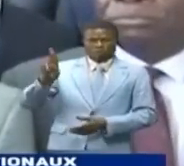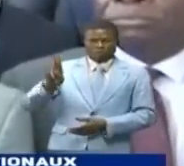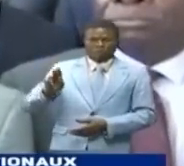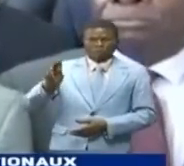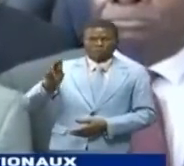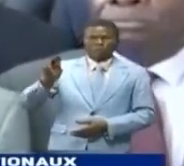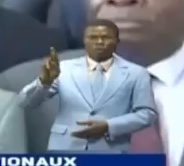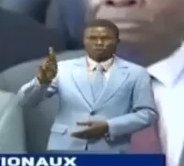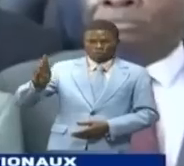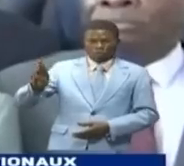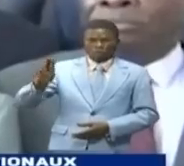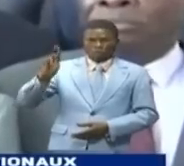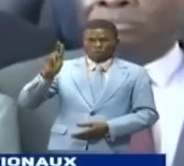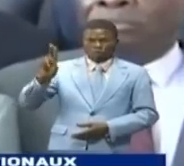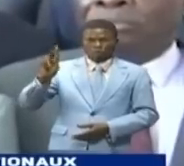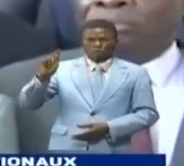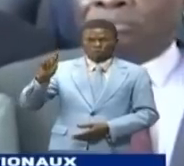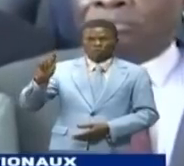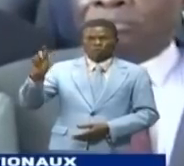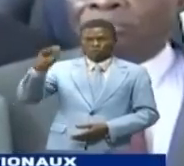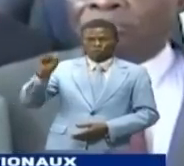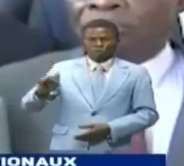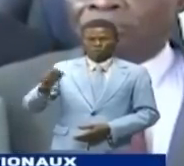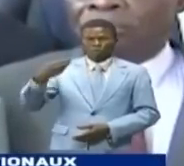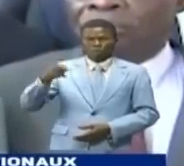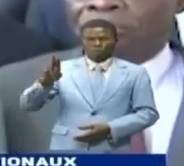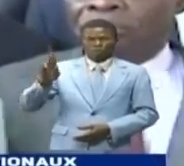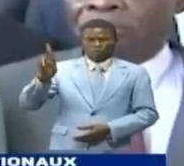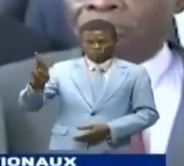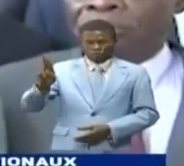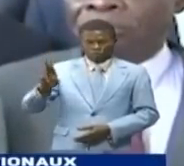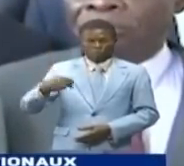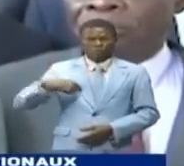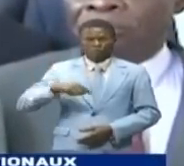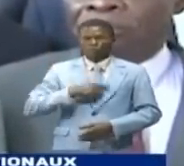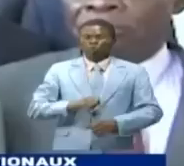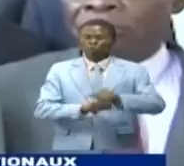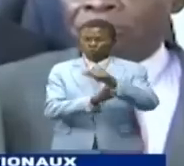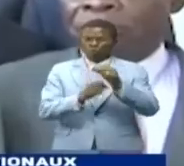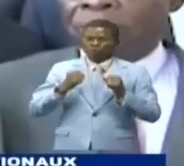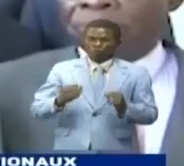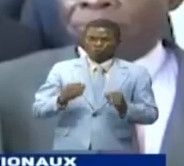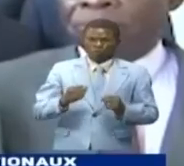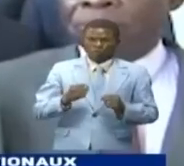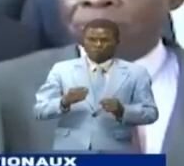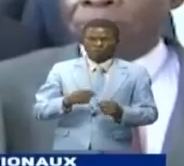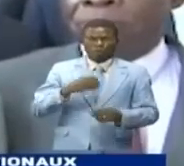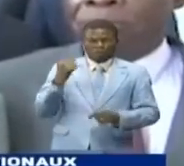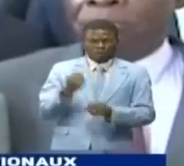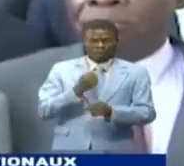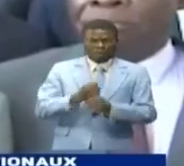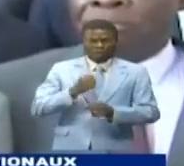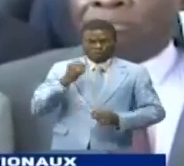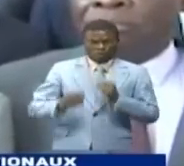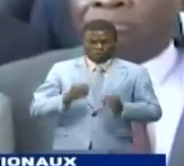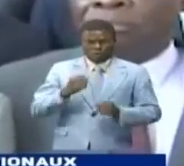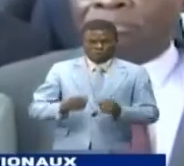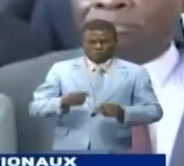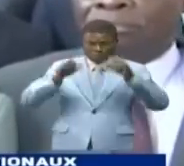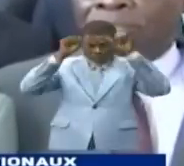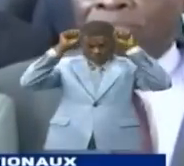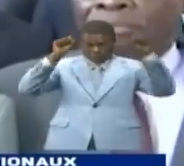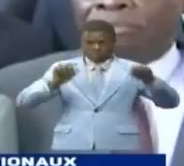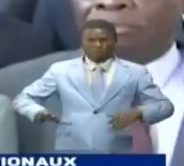déjà occupés par les hors-la-loi. Soutenons sans embâge les efforts déployés par le président de